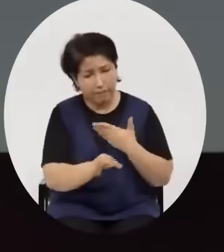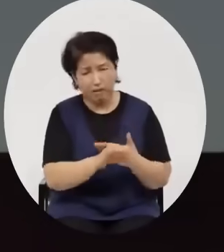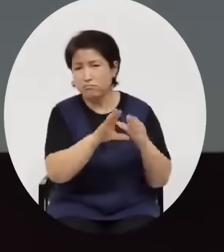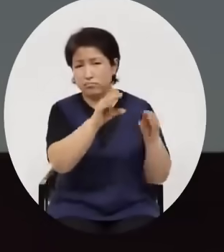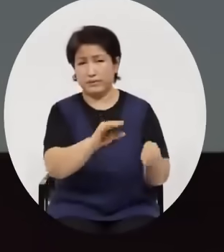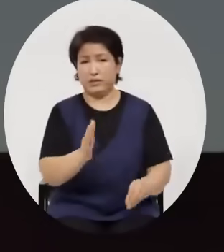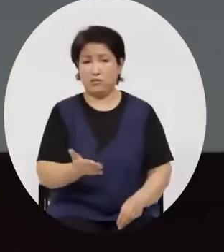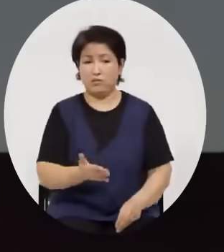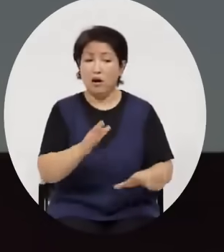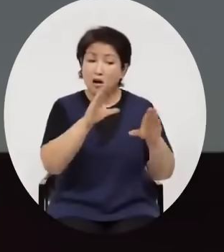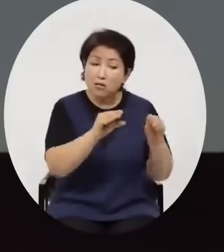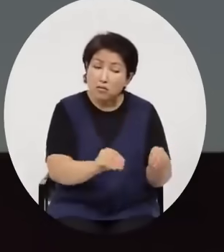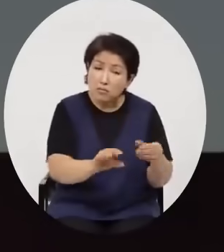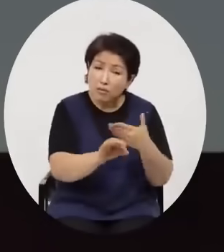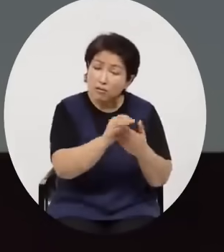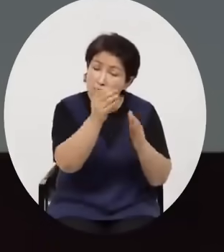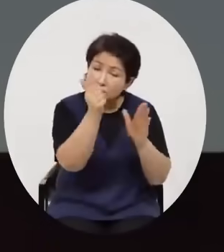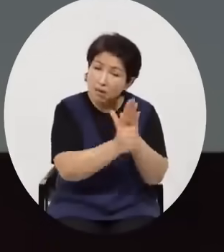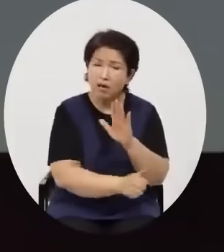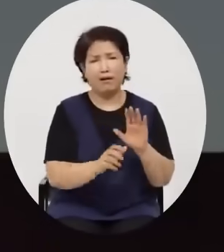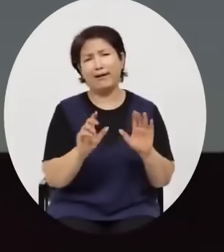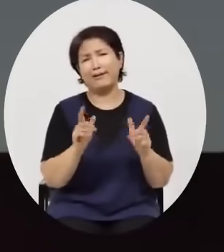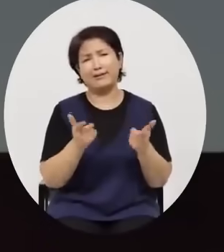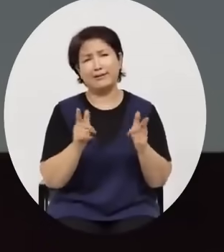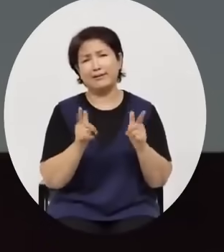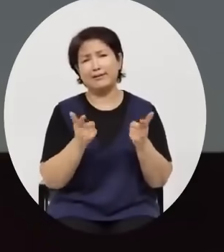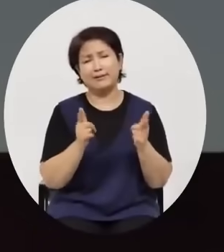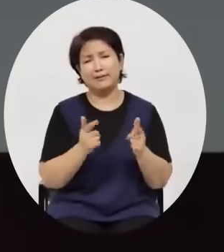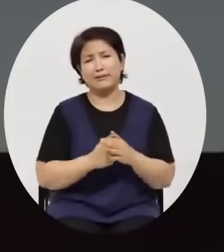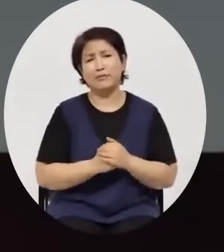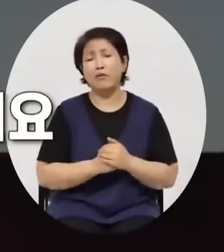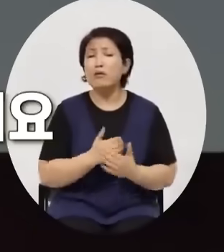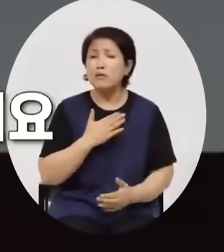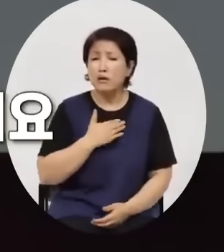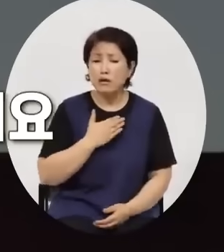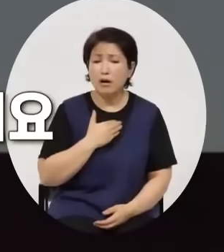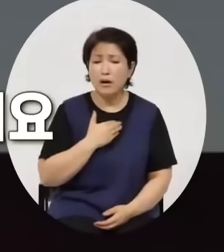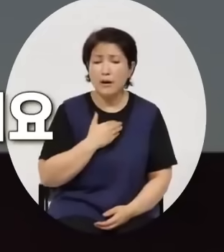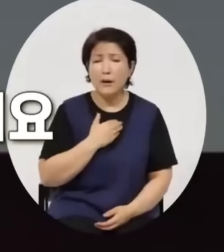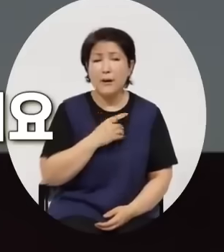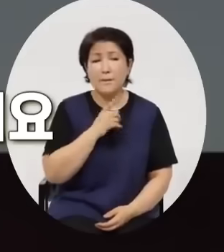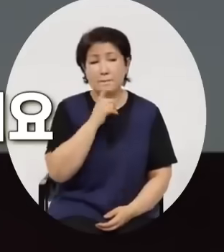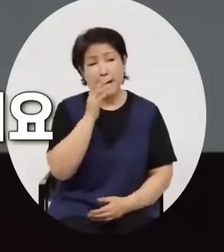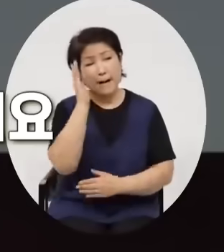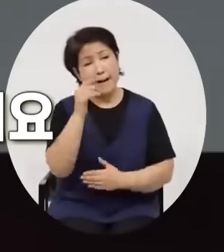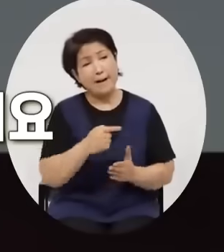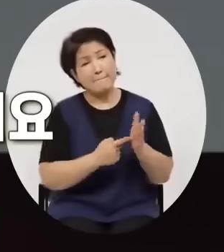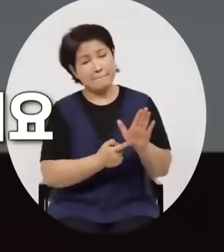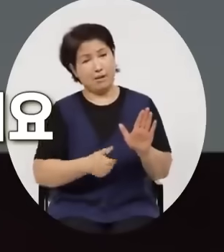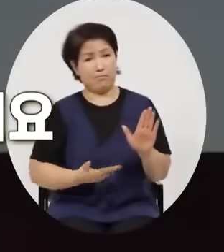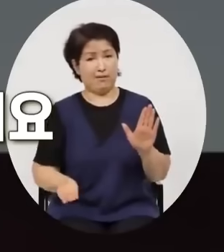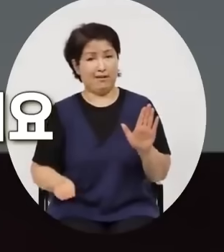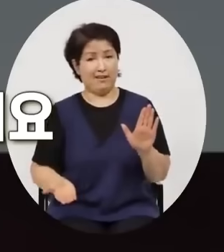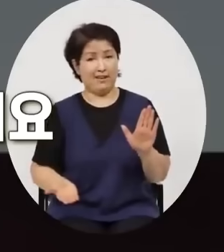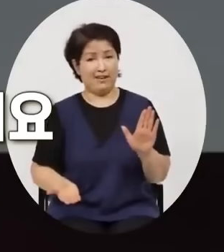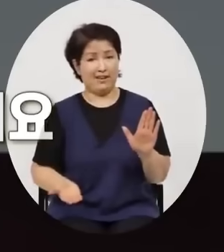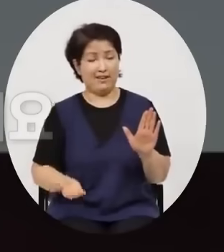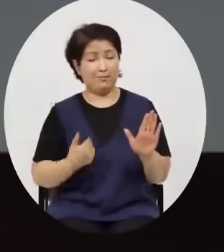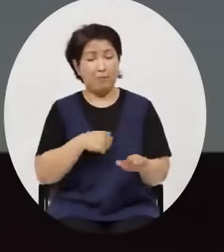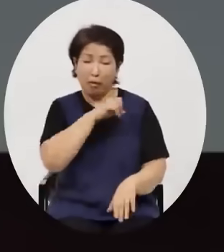그 꺼버렸다고 실패요? 아니요. 내가 말 안 해도 된다, 이 얘기. 얼마나 좋아.